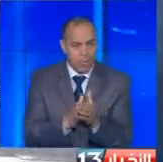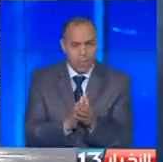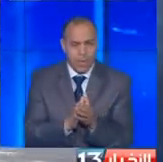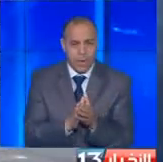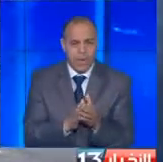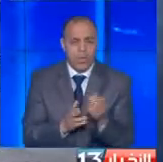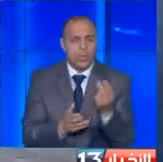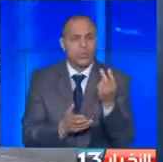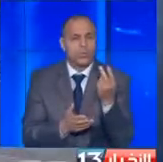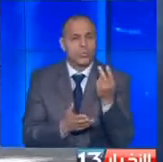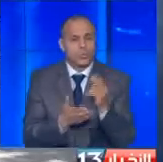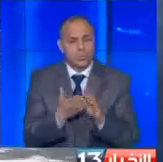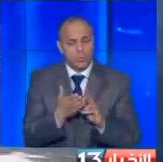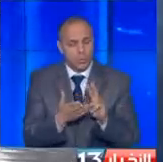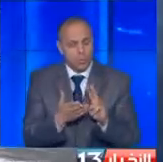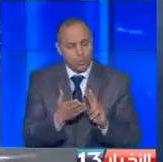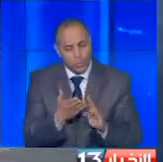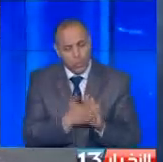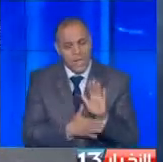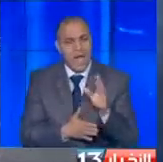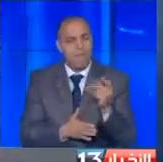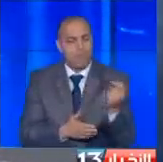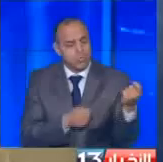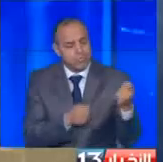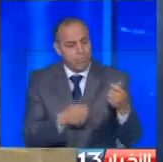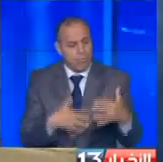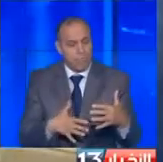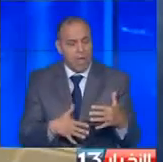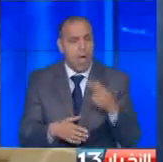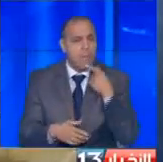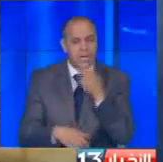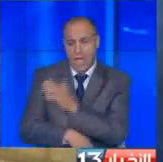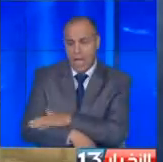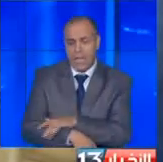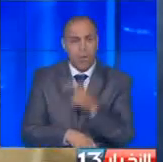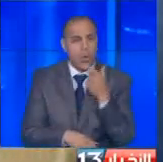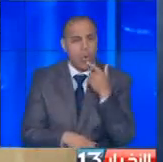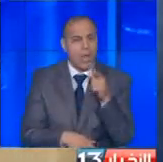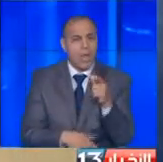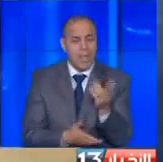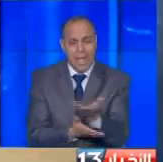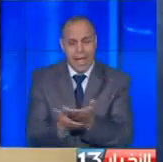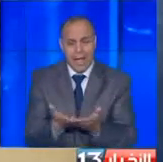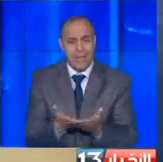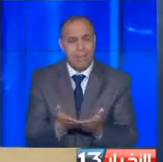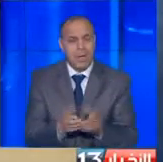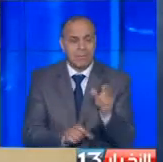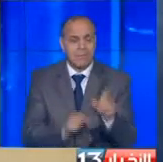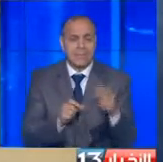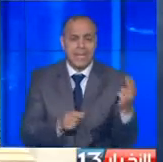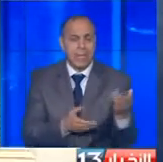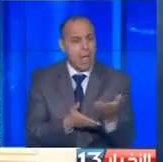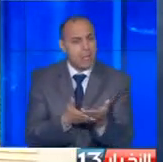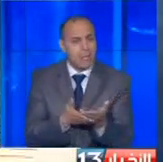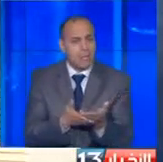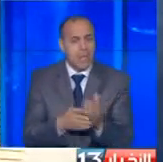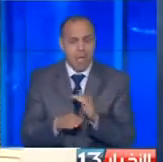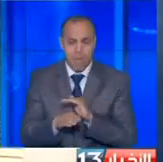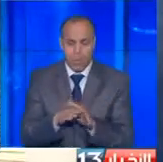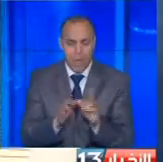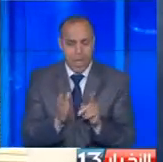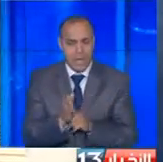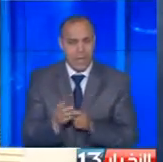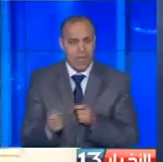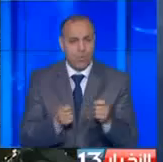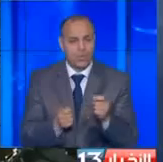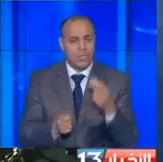من 2 مليون دينار، ينتظر فقط تعيين عدد من العملاء لازداء خدمات للطلبه. وفي هذا الصدد اكد